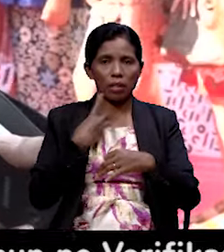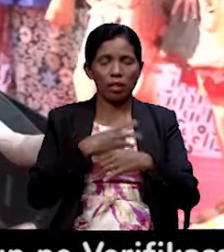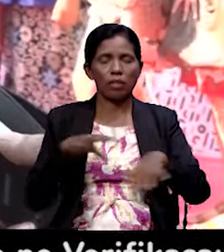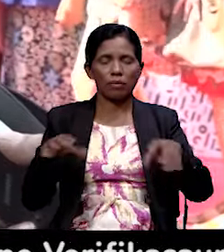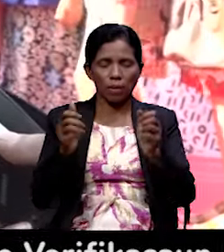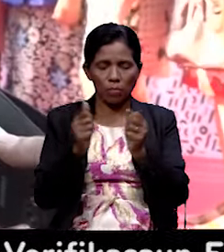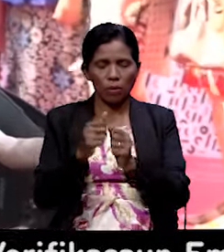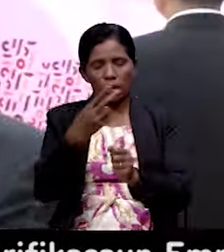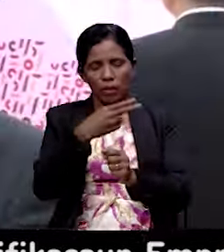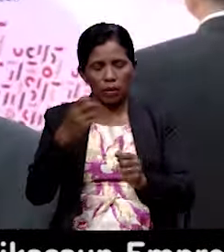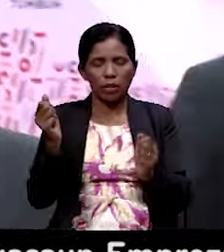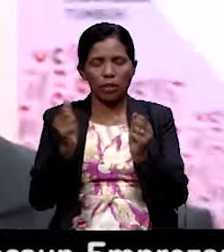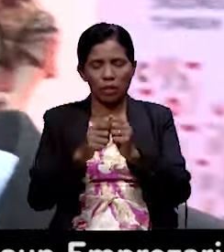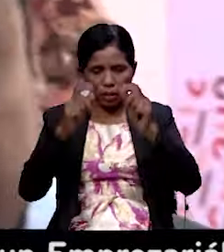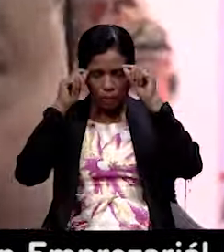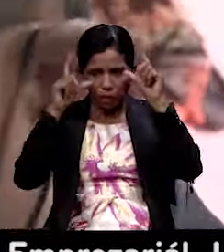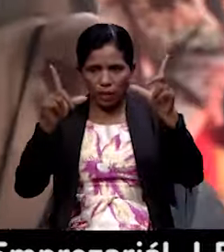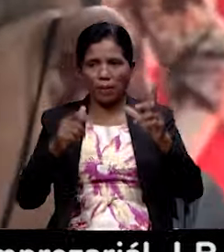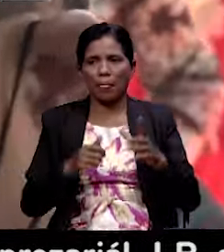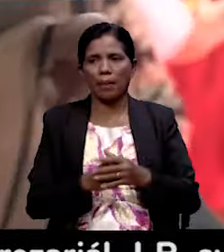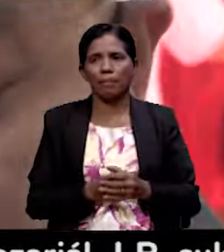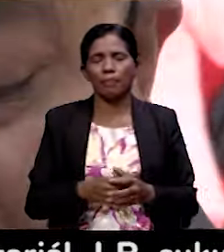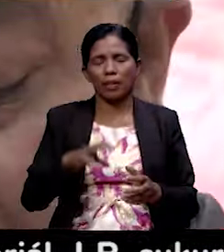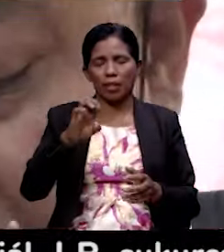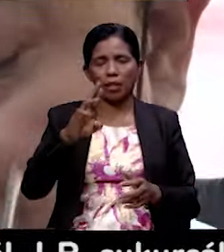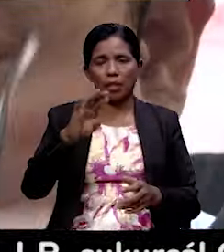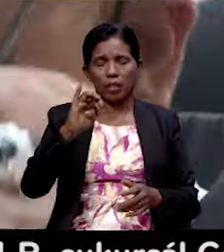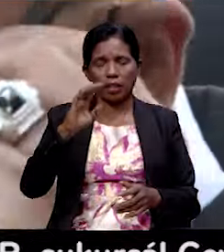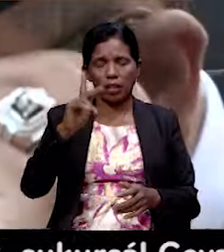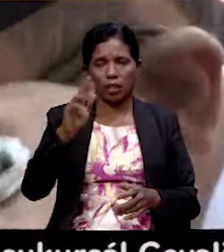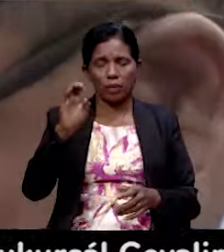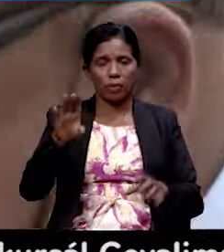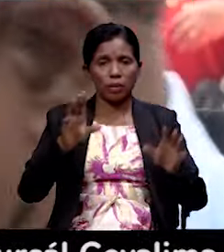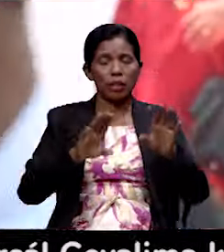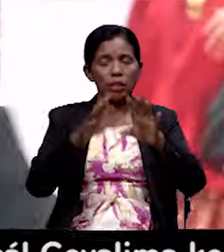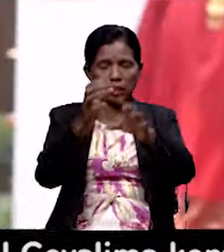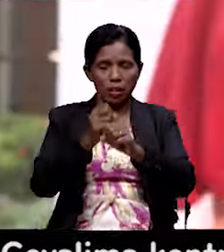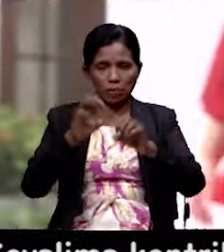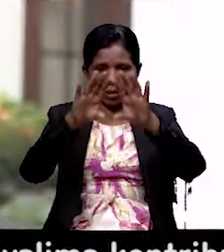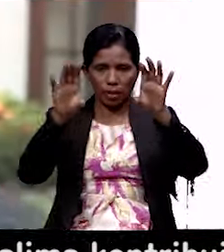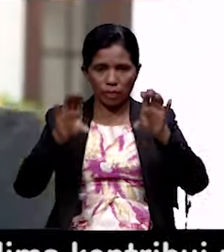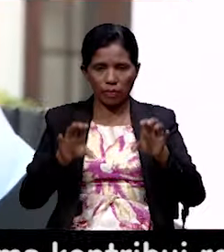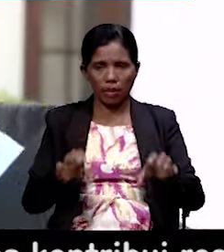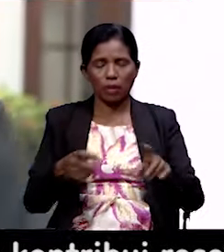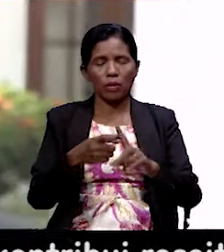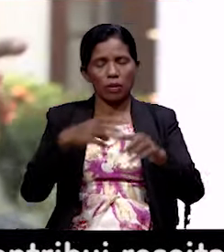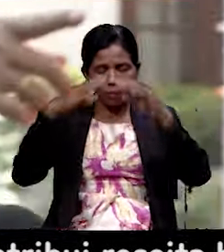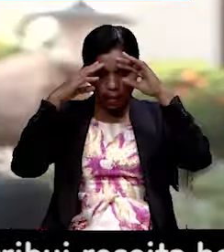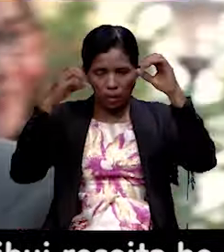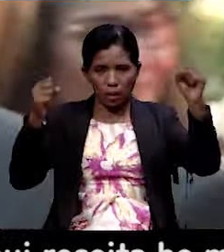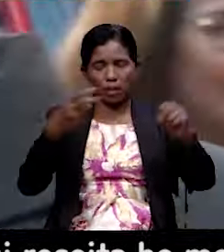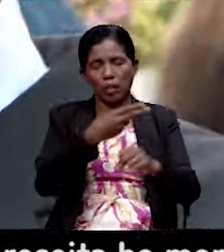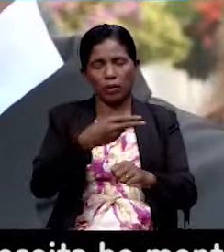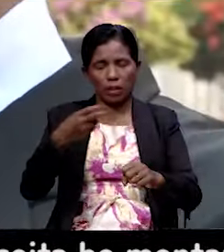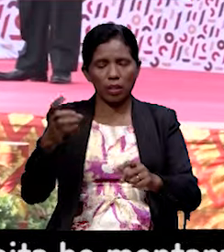saya pintu yang tertentu air komputer Simon decoration bintang jasa muda Ussy Presiden Joko Widodo ia lorong semprotin